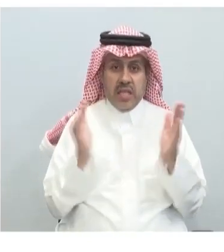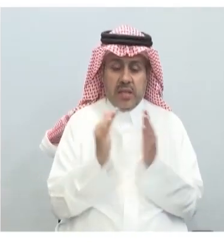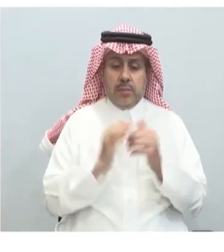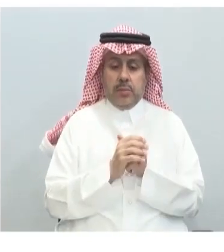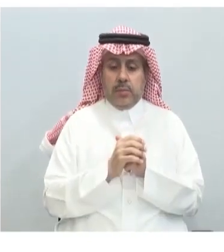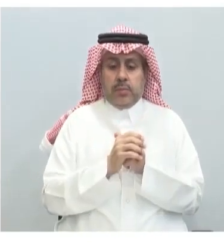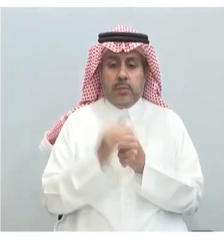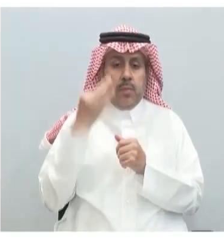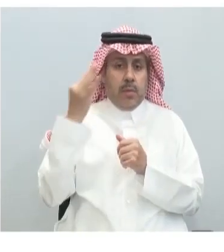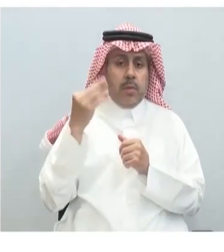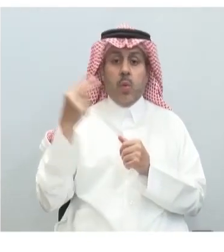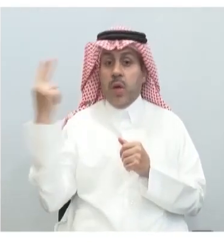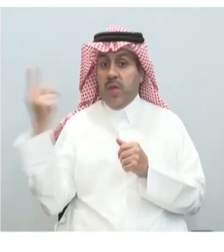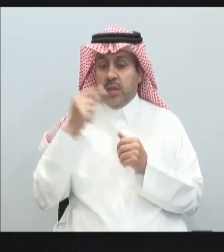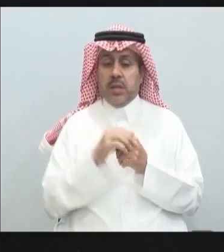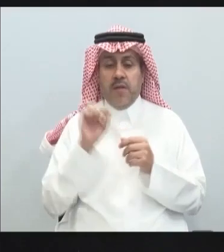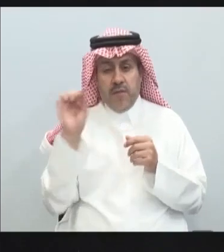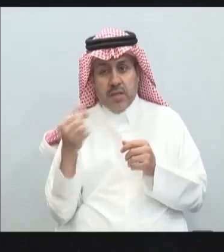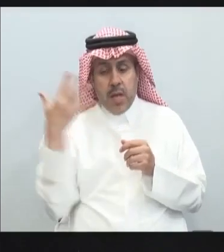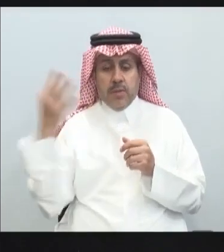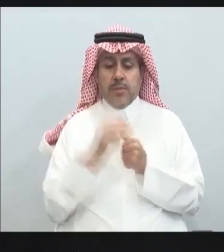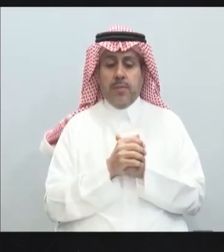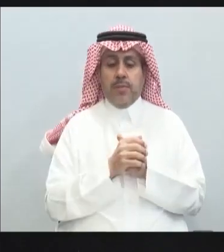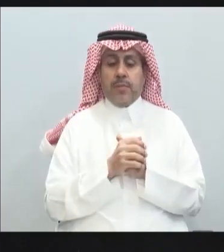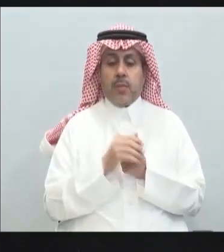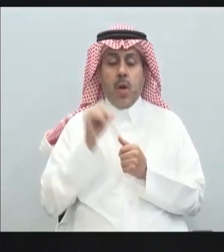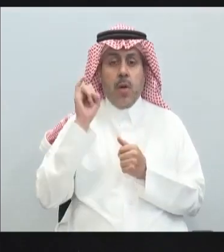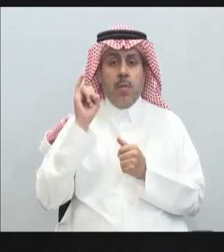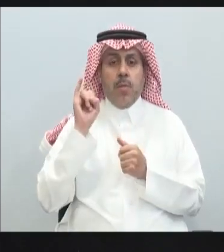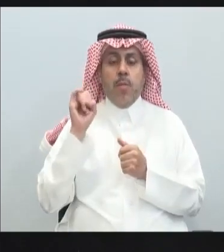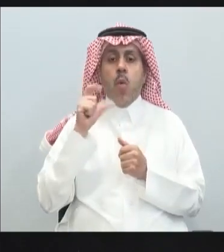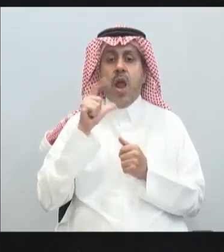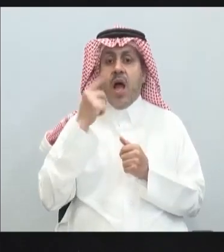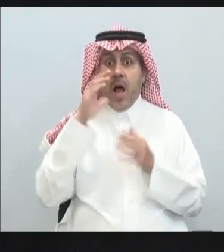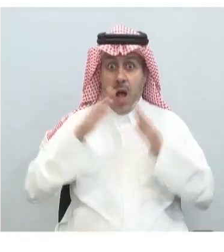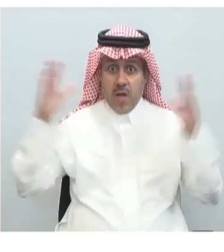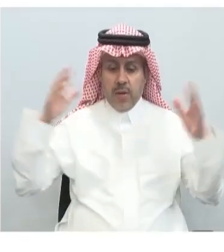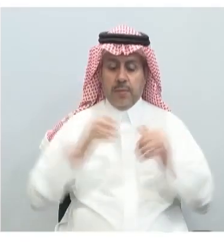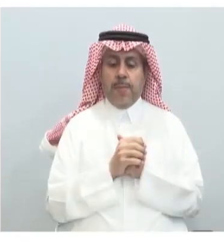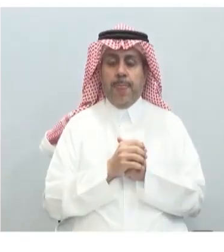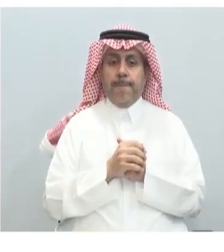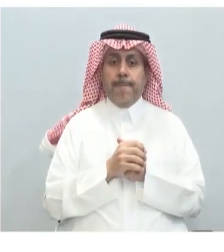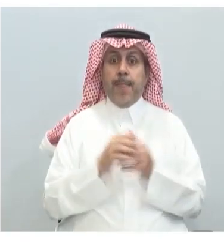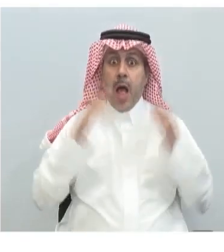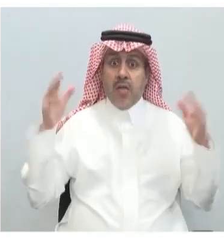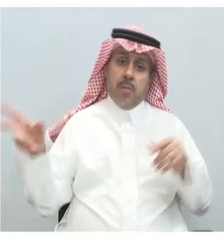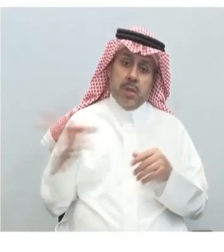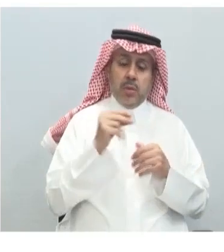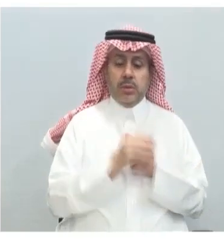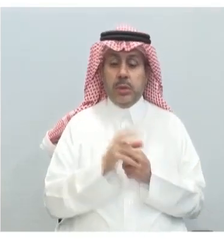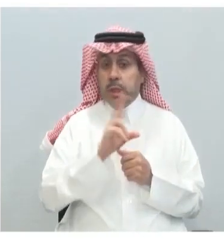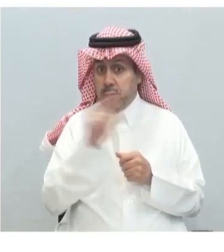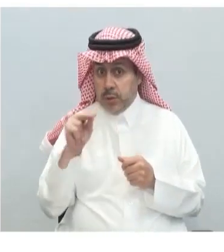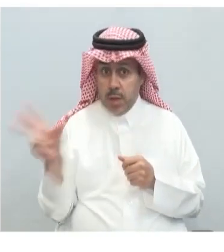لاحظ هنا 3ه هنا 12 فص 5 اذا سيحتاج مولات اكثر يعطيني ايضا مولات اكثر من النواتج على انها نفس النواتج